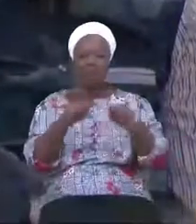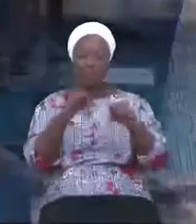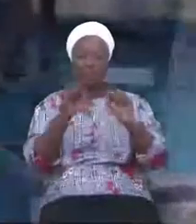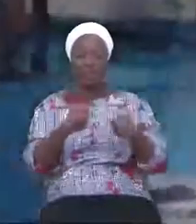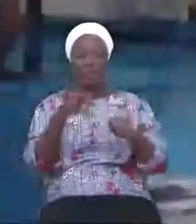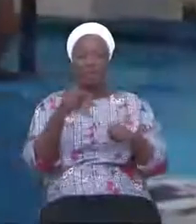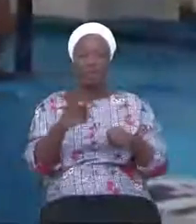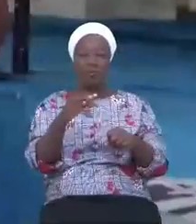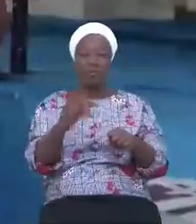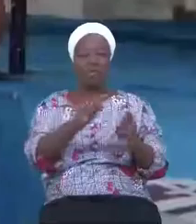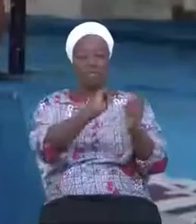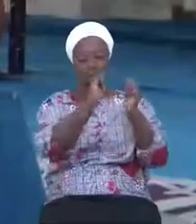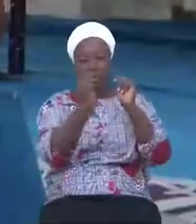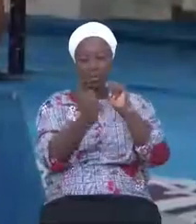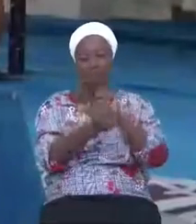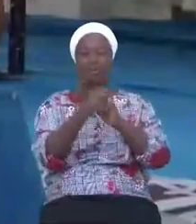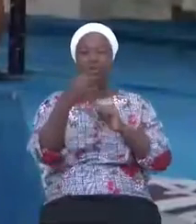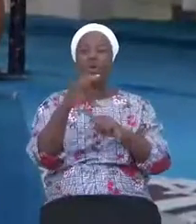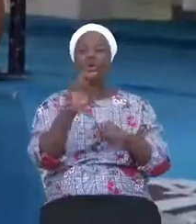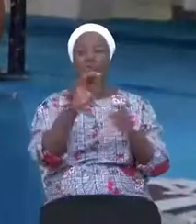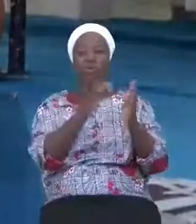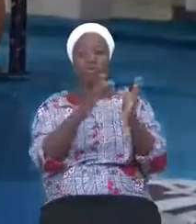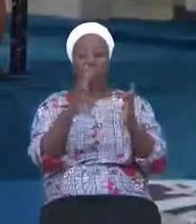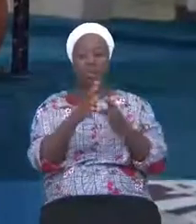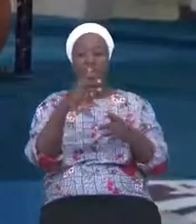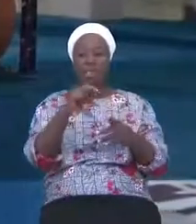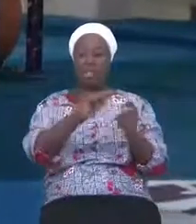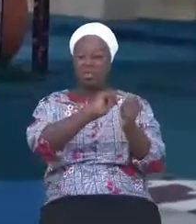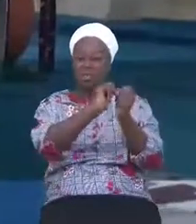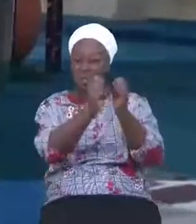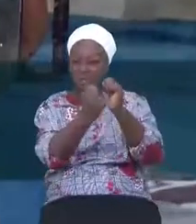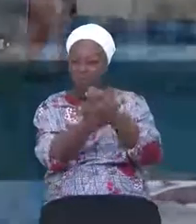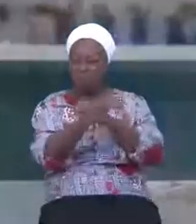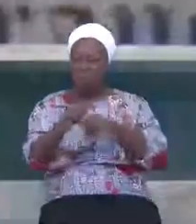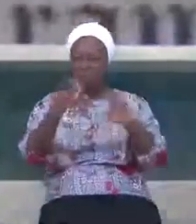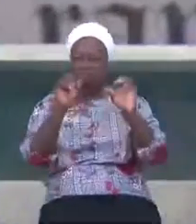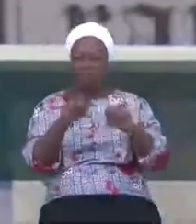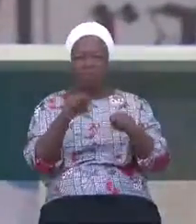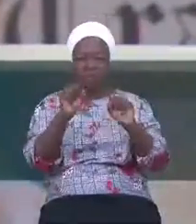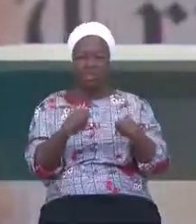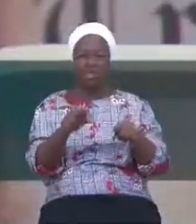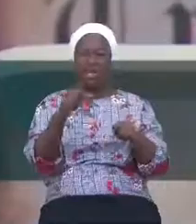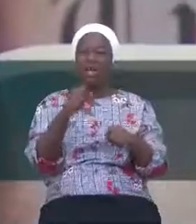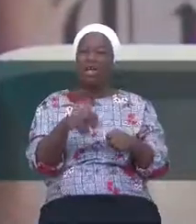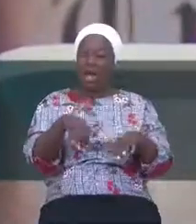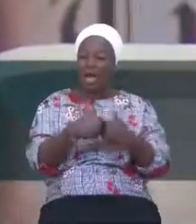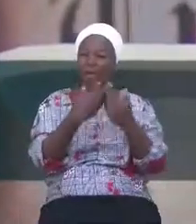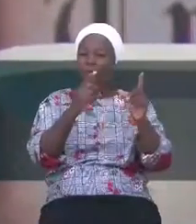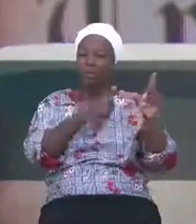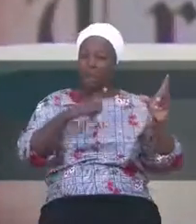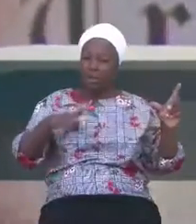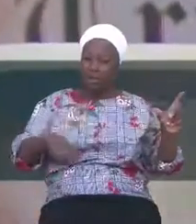transformatrices de la transfiguration de Jésus. Les possibilités transformatrices. Comment le